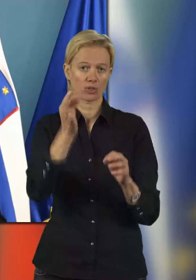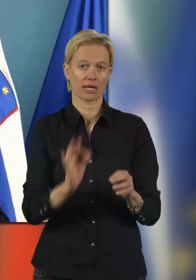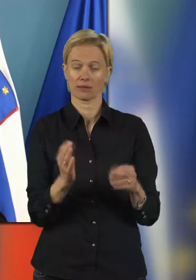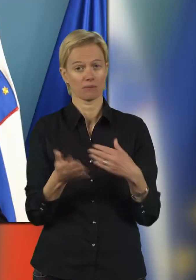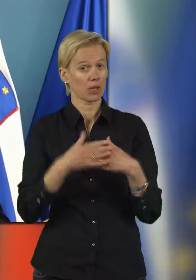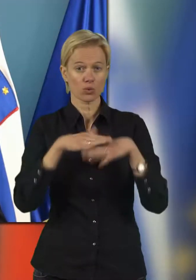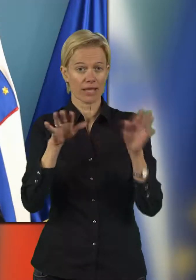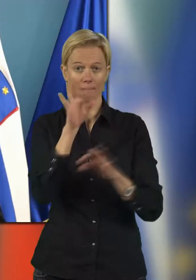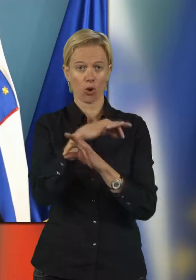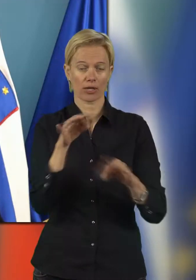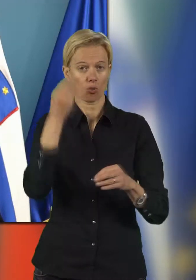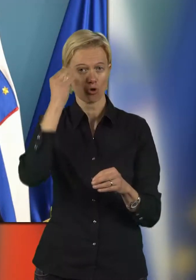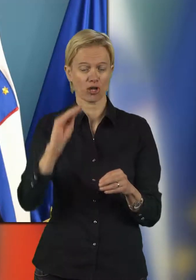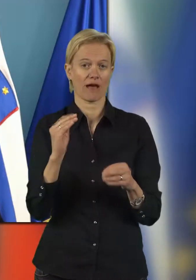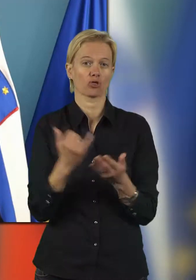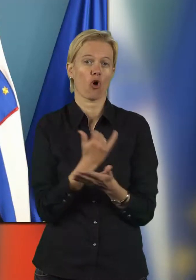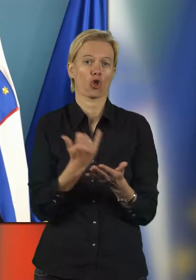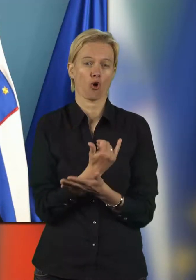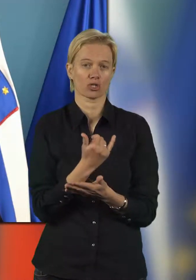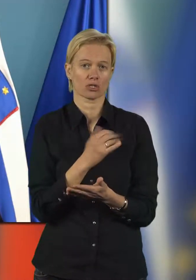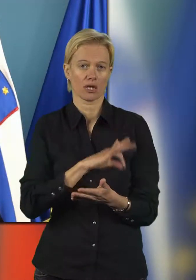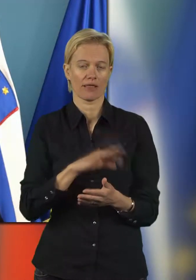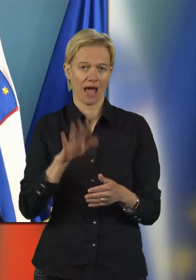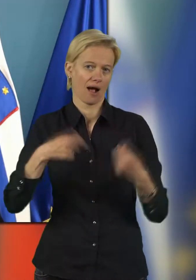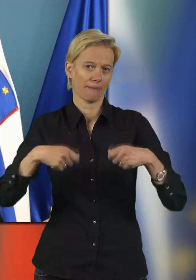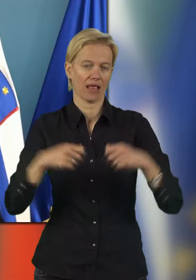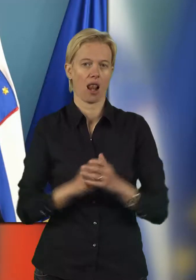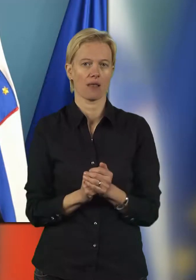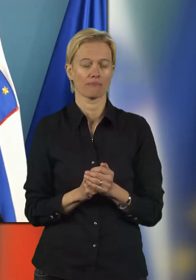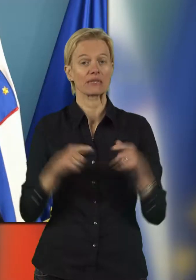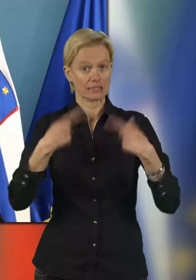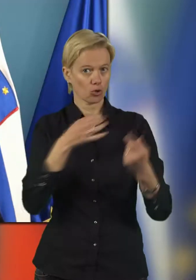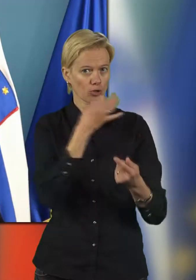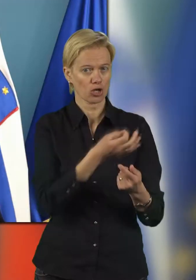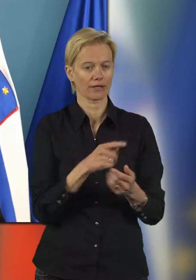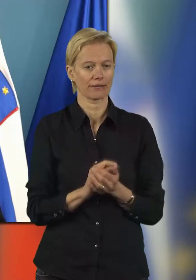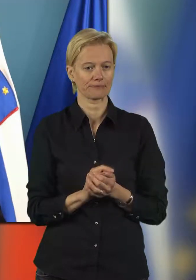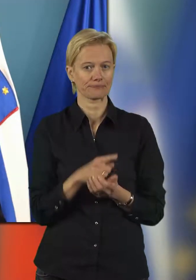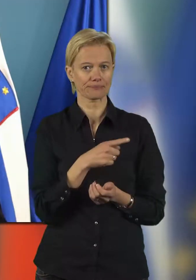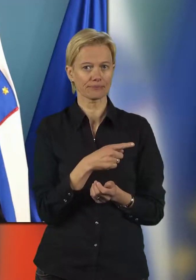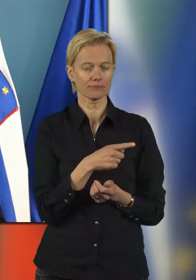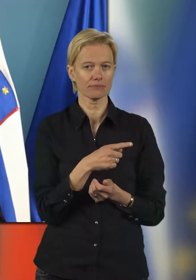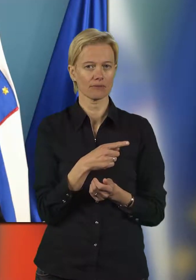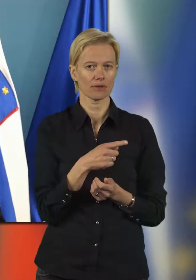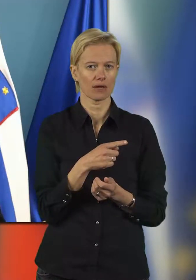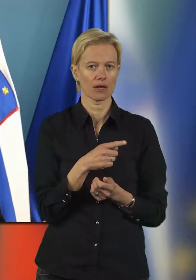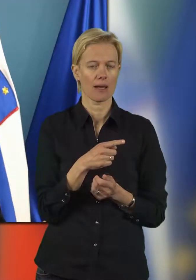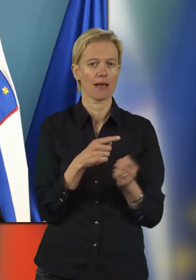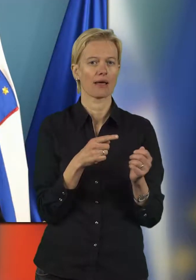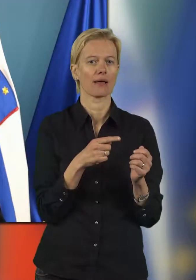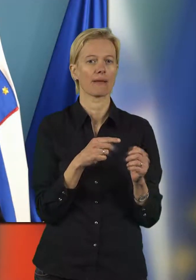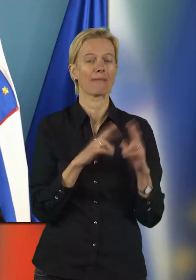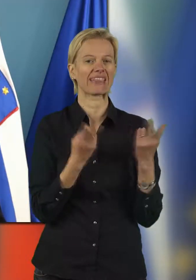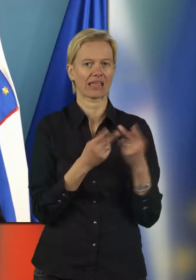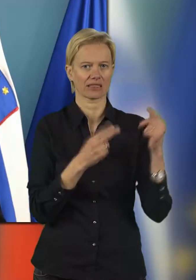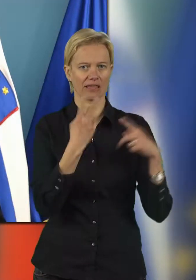4,5% se pri vseh projektih upošteva donos na kapital. Naslednje vprašanje, Geriš,